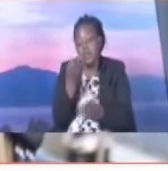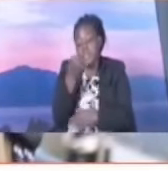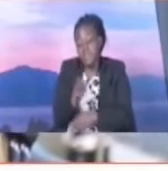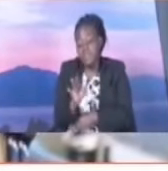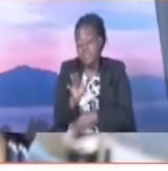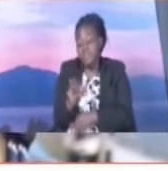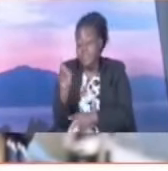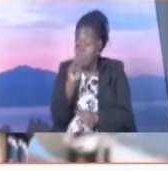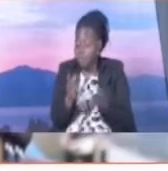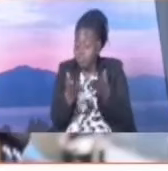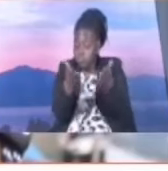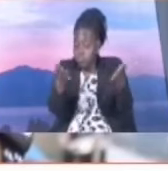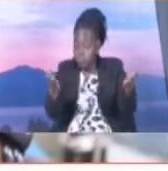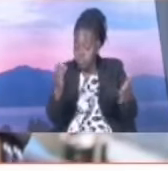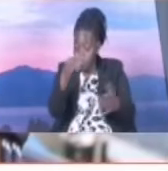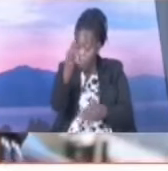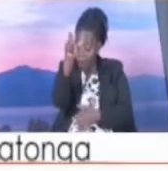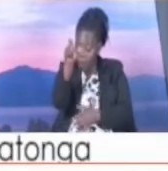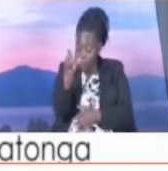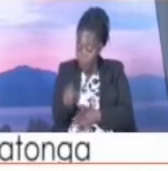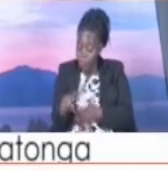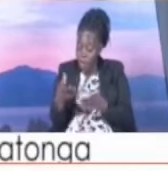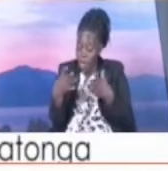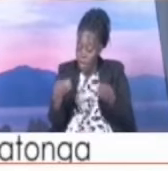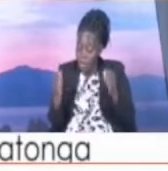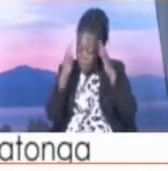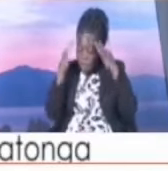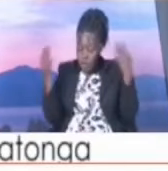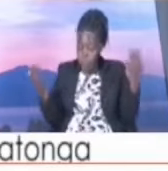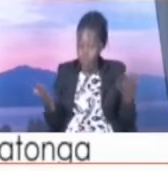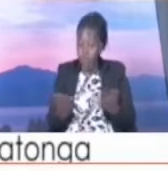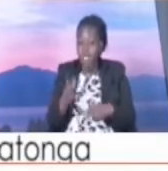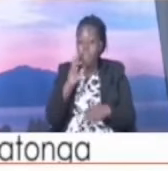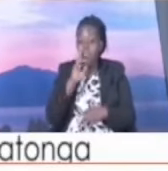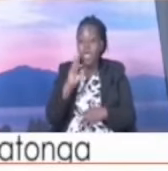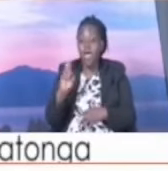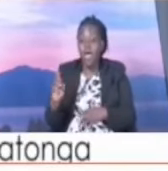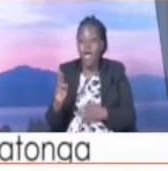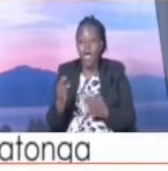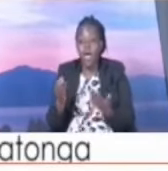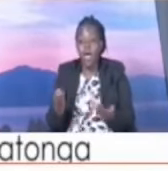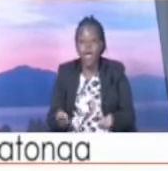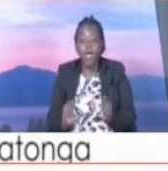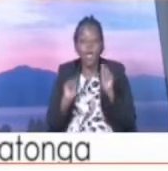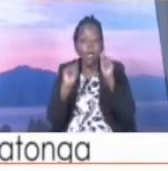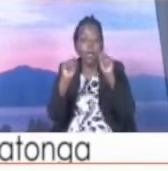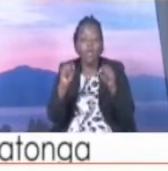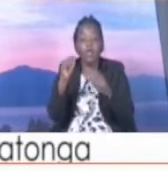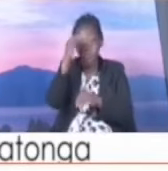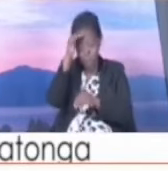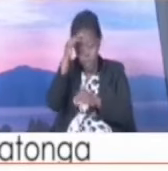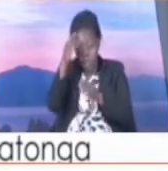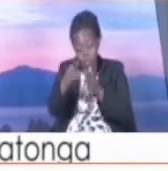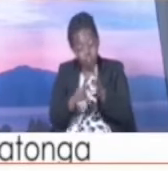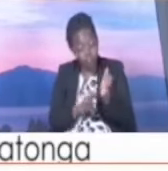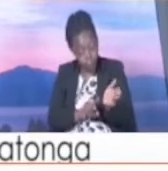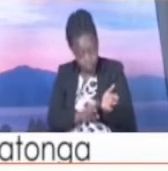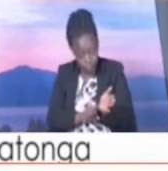abantu baabwe bababulako tibamanyi amayitire gaabwe baje wano ku polisi ba